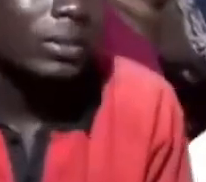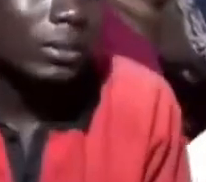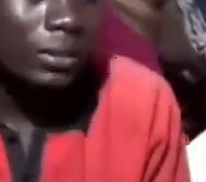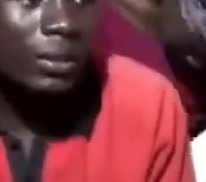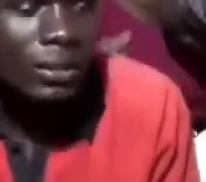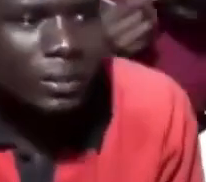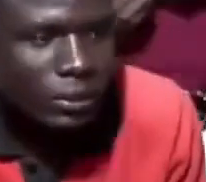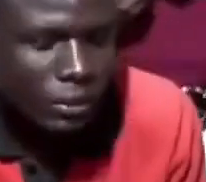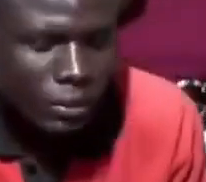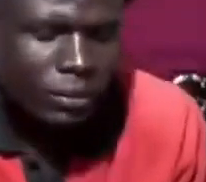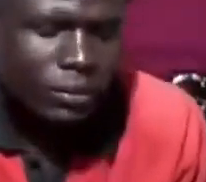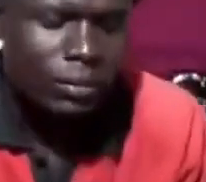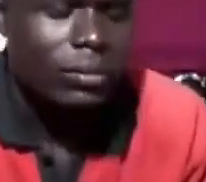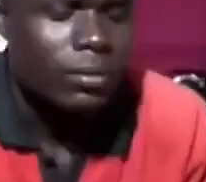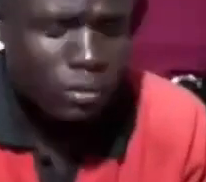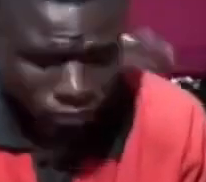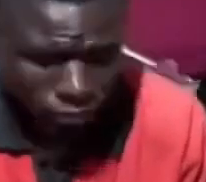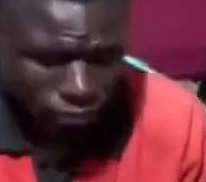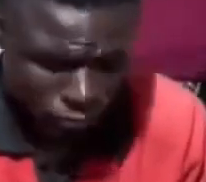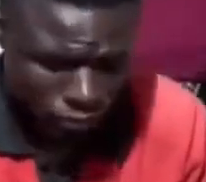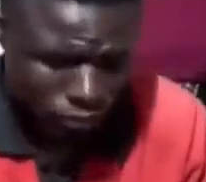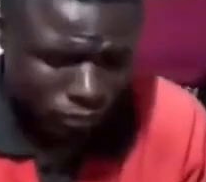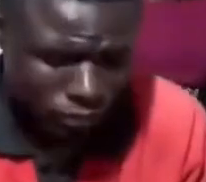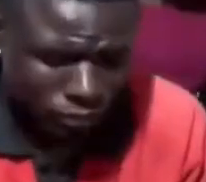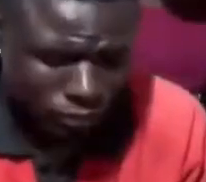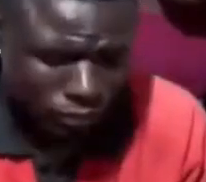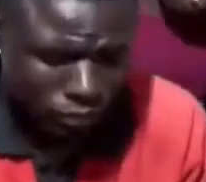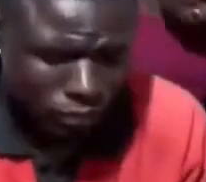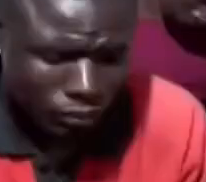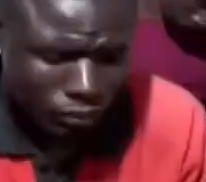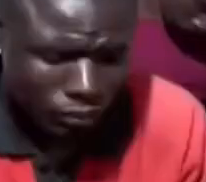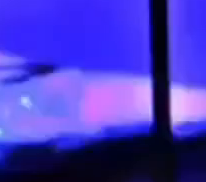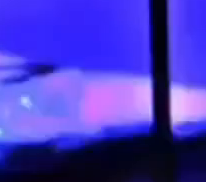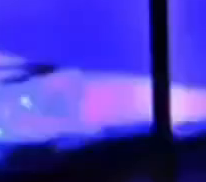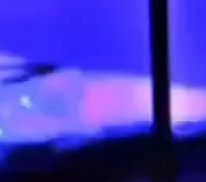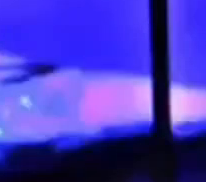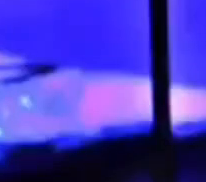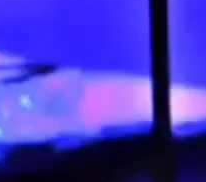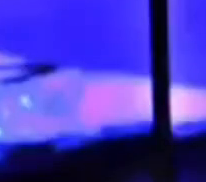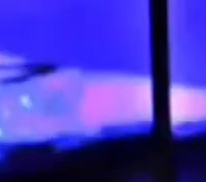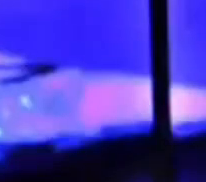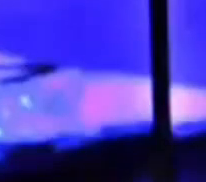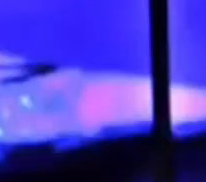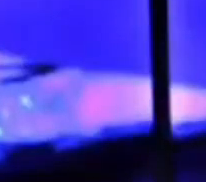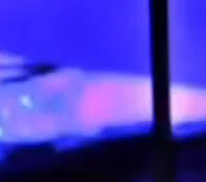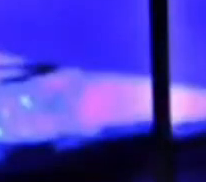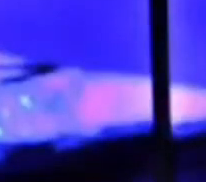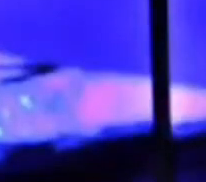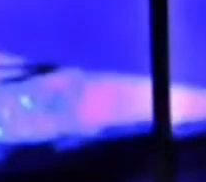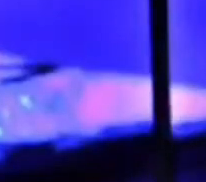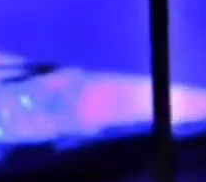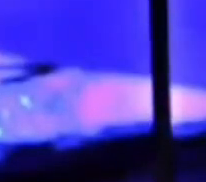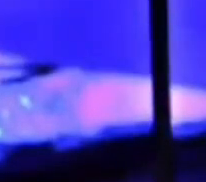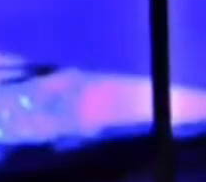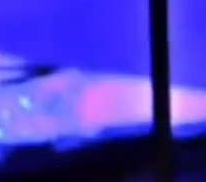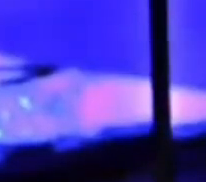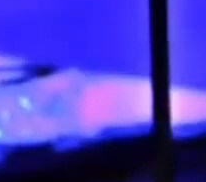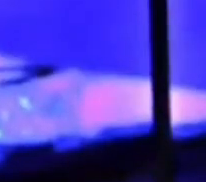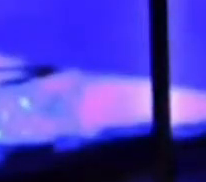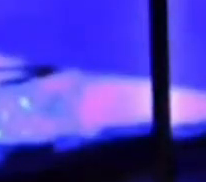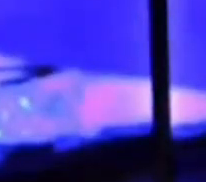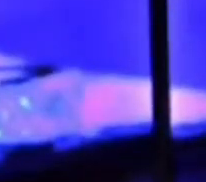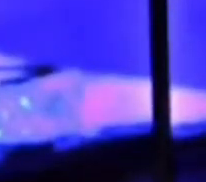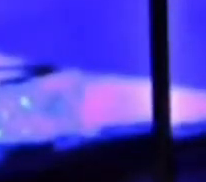Hivyo mlivyotulia, tuombe. Baba yetu mwema wa mbinguni, wakati umefika, tunaomba Roho yako Mtakatifu